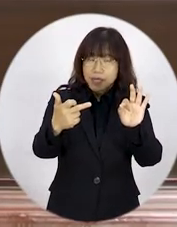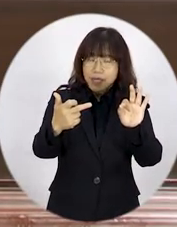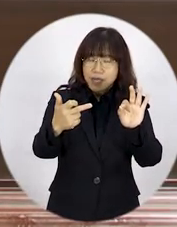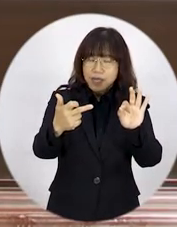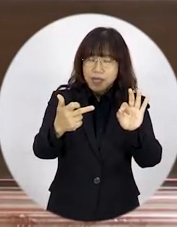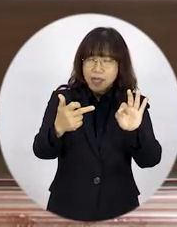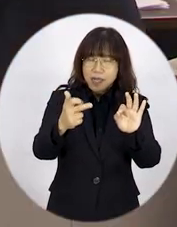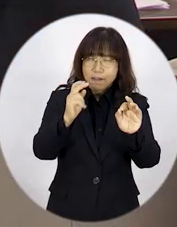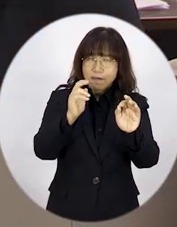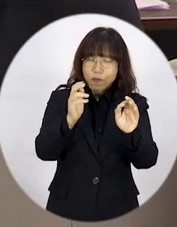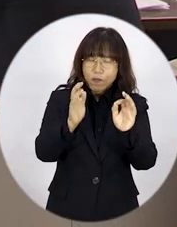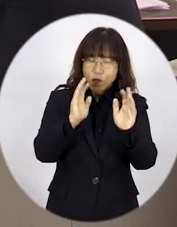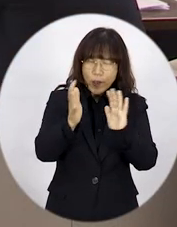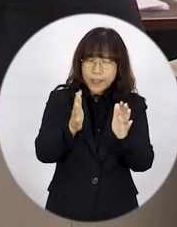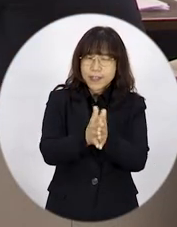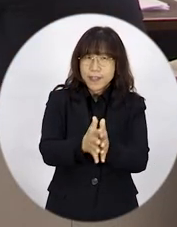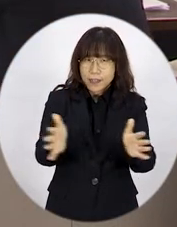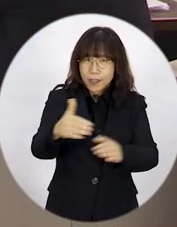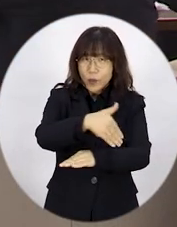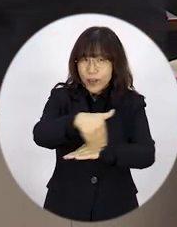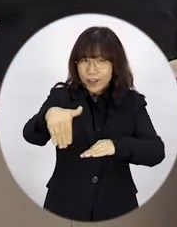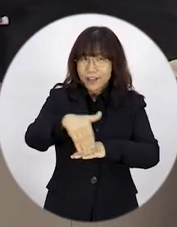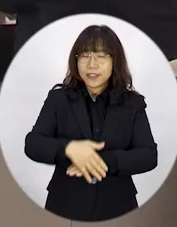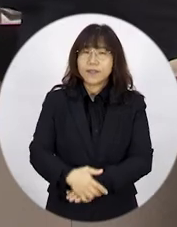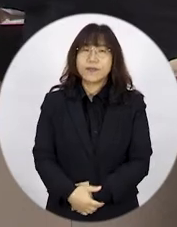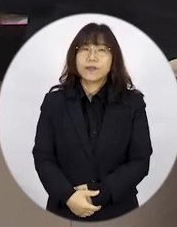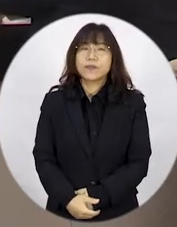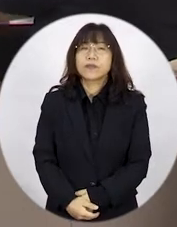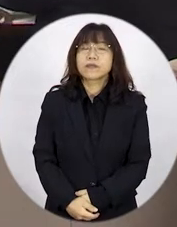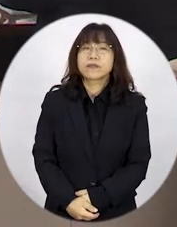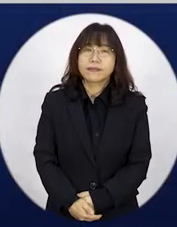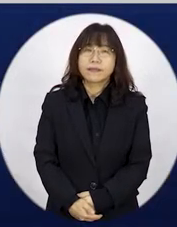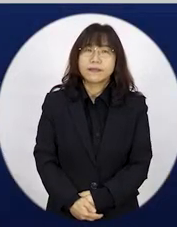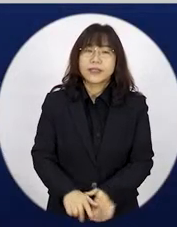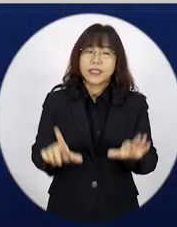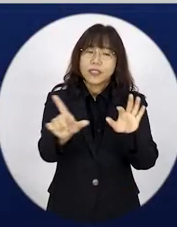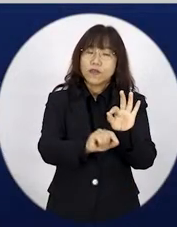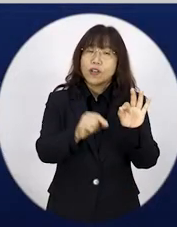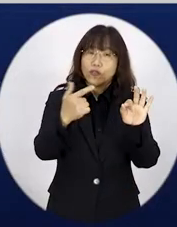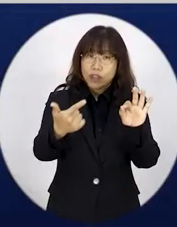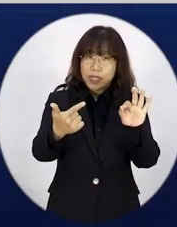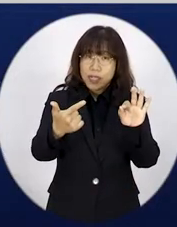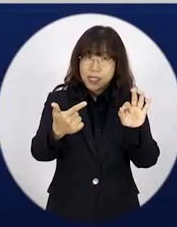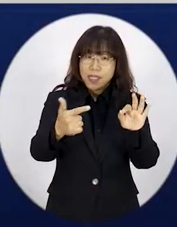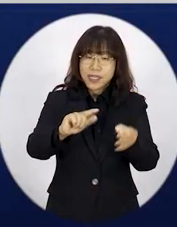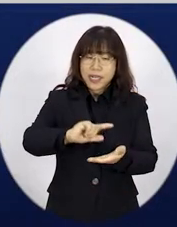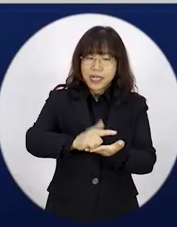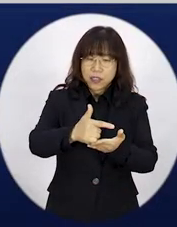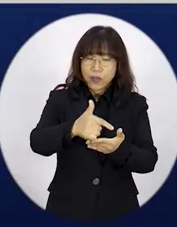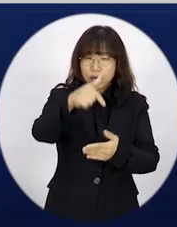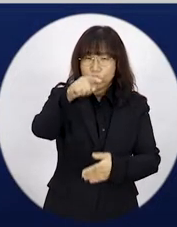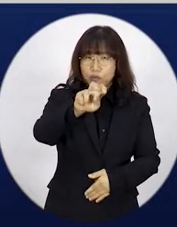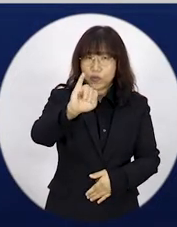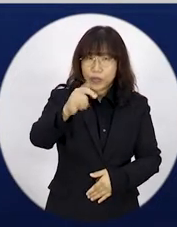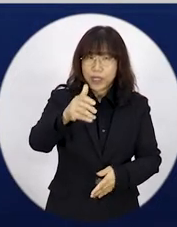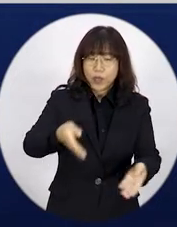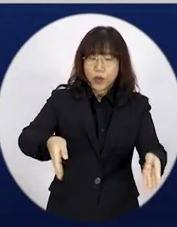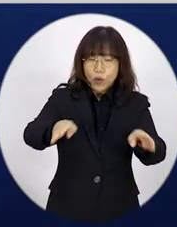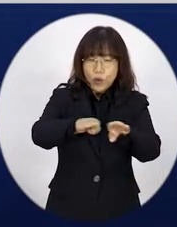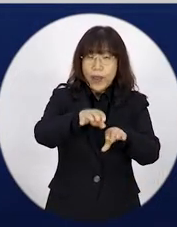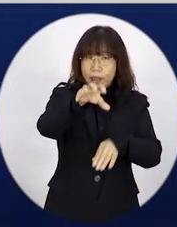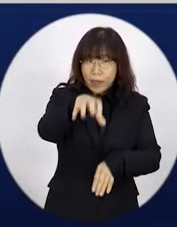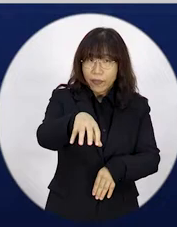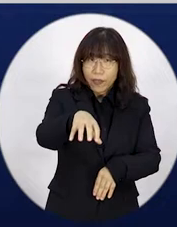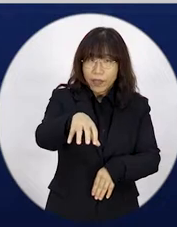17일 제1차 본회의로 개회할 예정입니다. 지난 6일 강서구민회관 우장홀에서